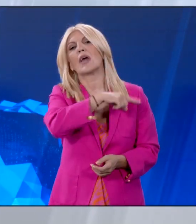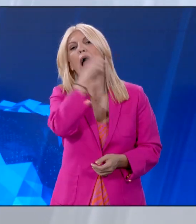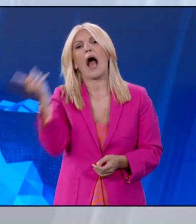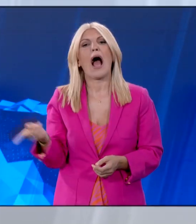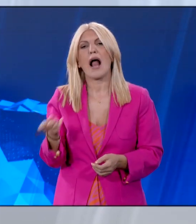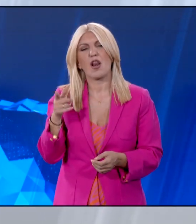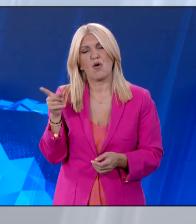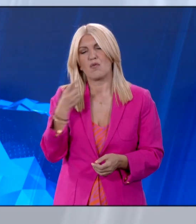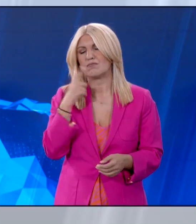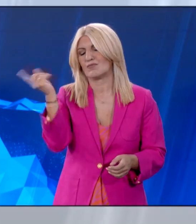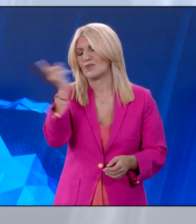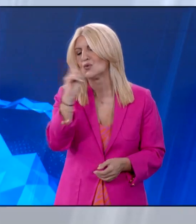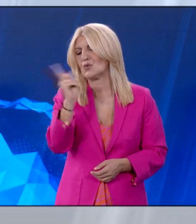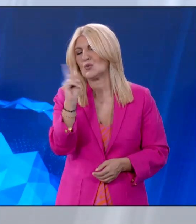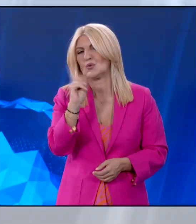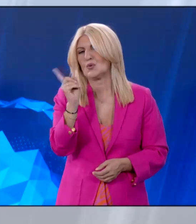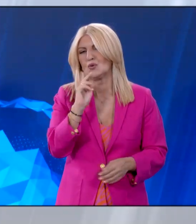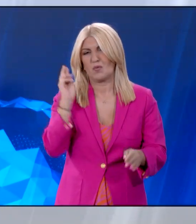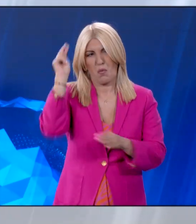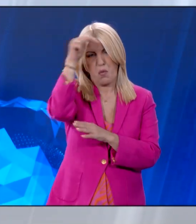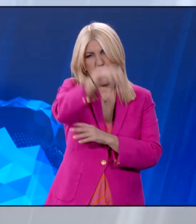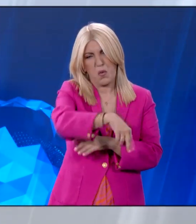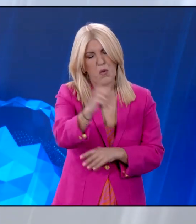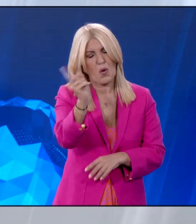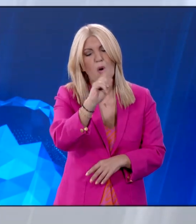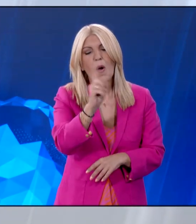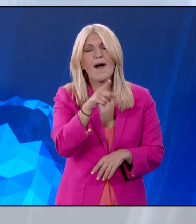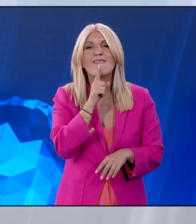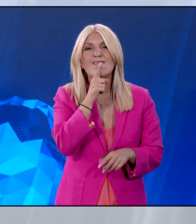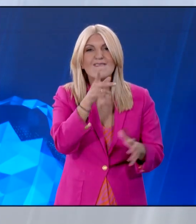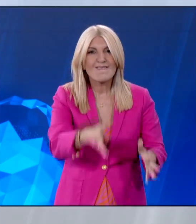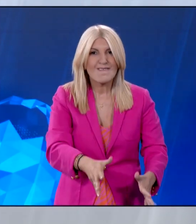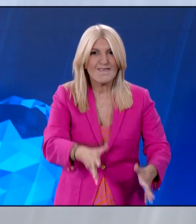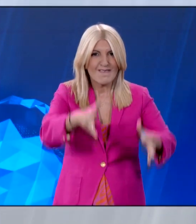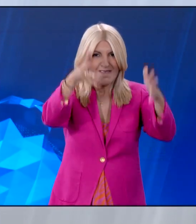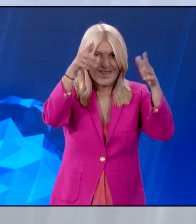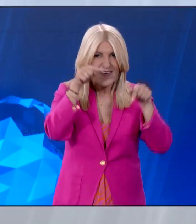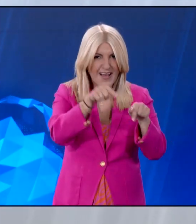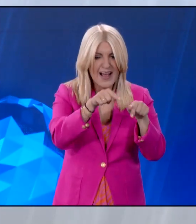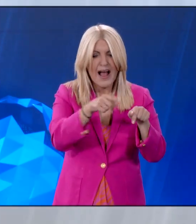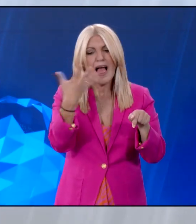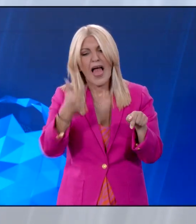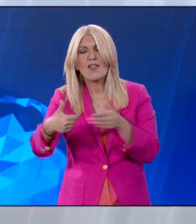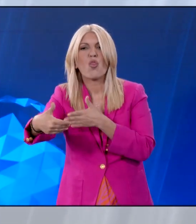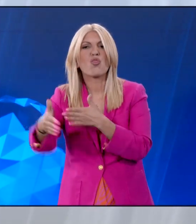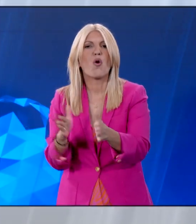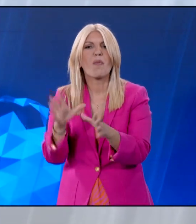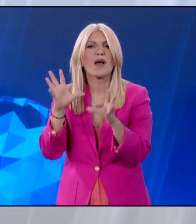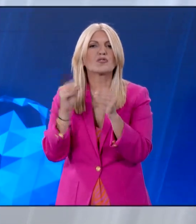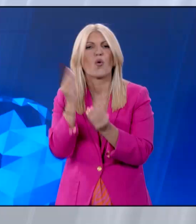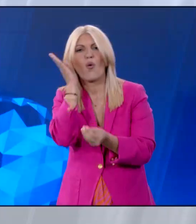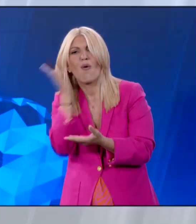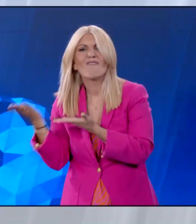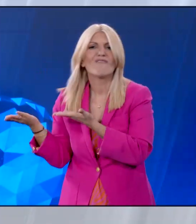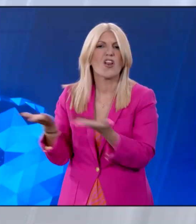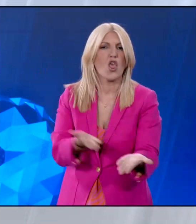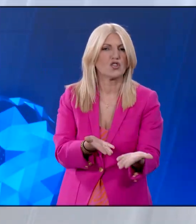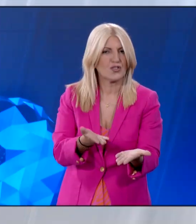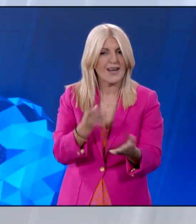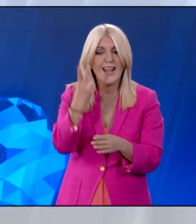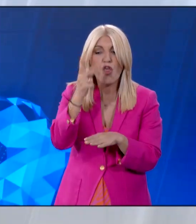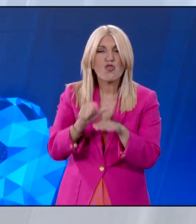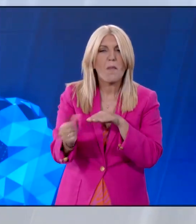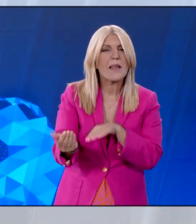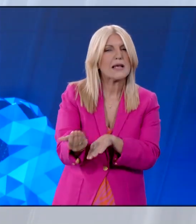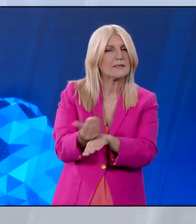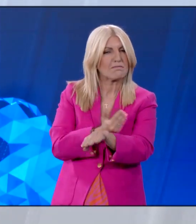από εκρηκτικό μηχανισμό, ο οποίος είχε τοποθετηθεί στον ξενώνα των φρουρών της Επανάστασης δύο μήνες νωρίτερα. Σύμφωνα με